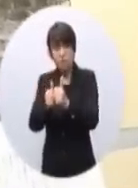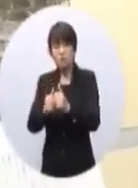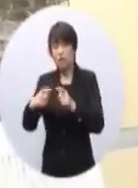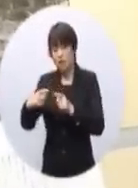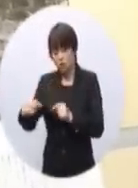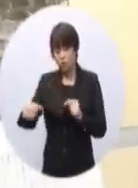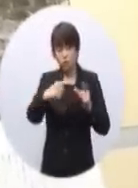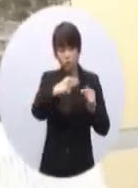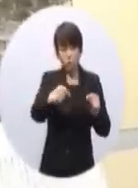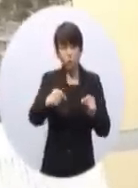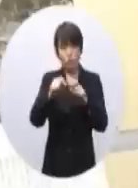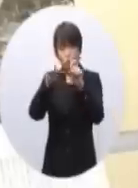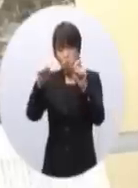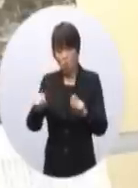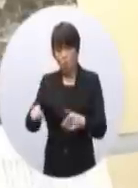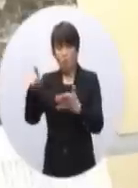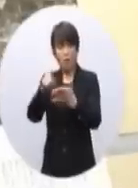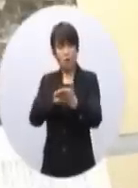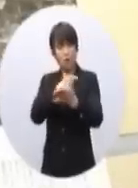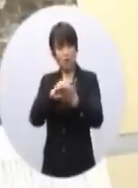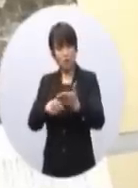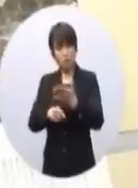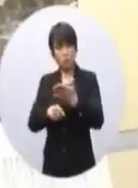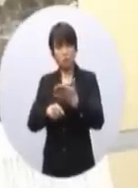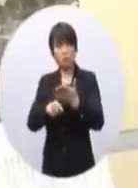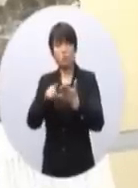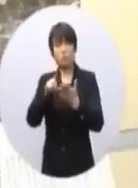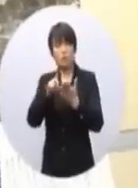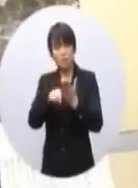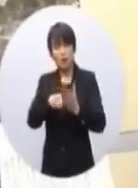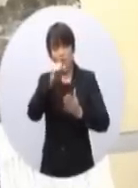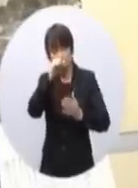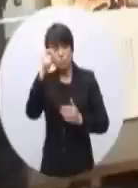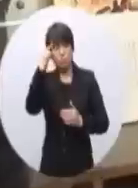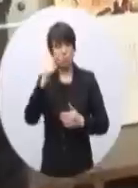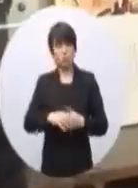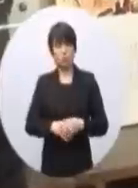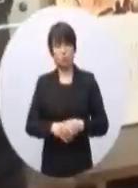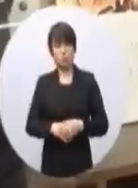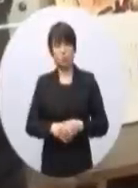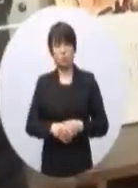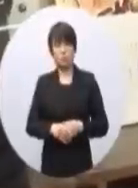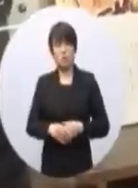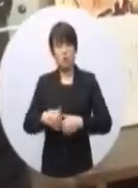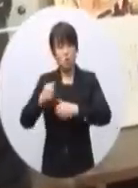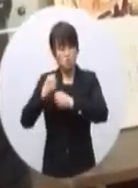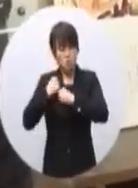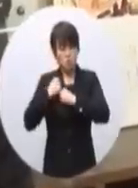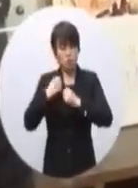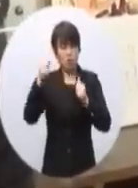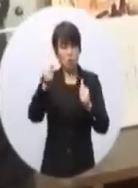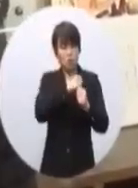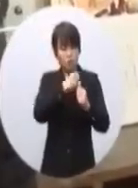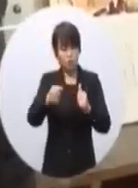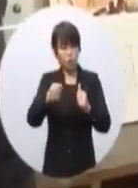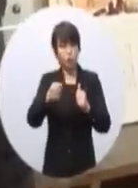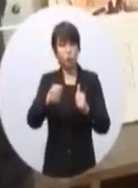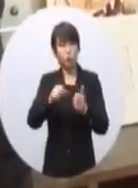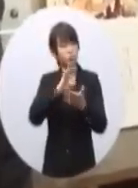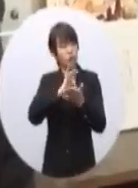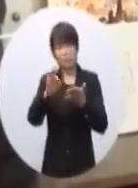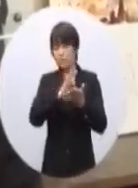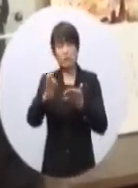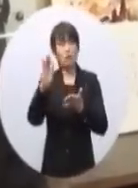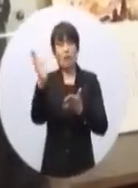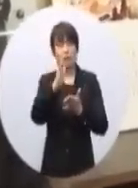国と国の問題を解決すればいいと思います。 武力とか暴力とかむやみやたらに振った